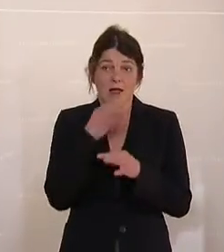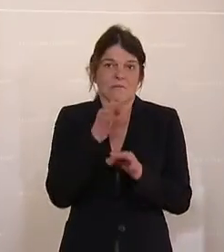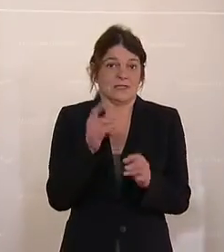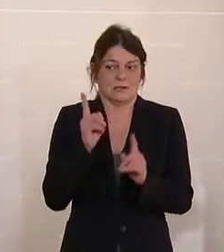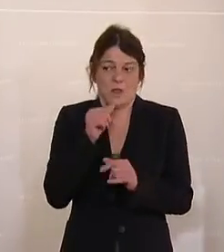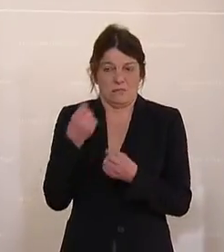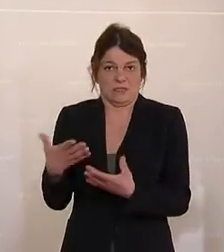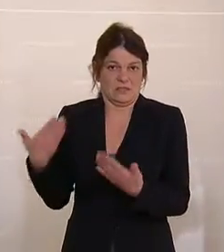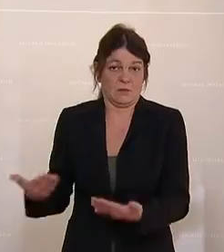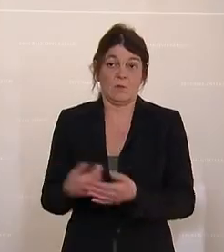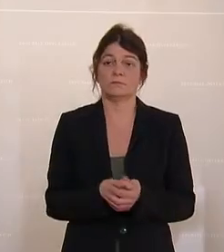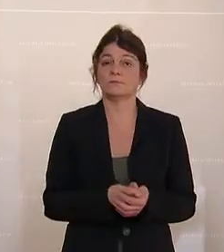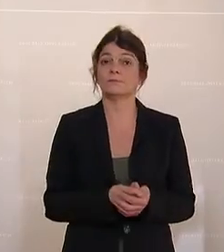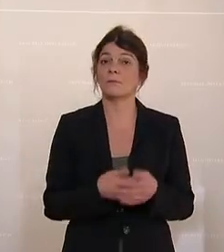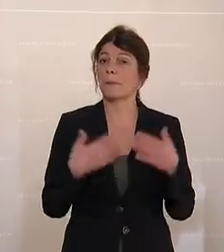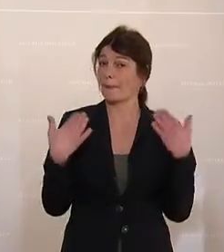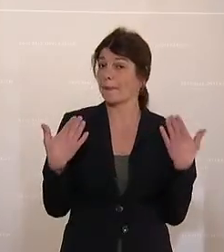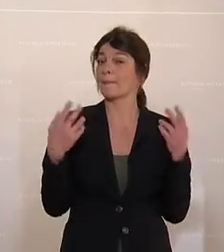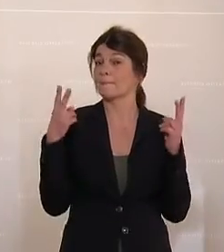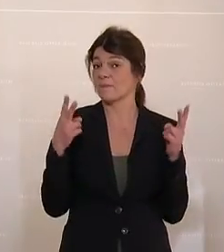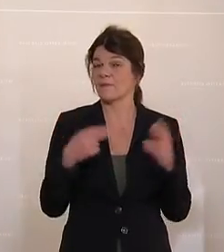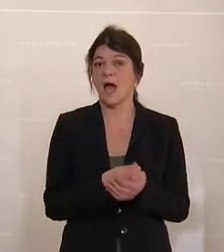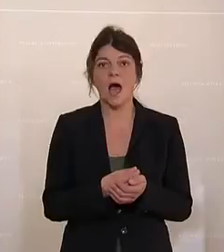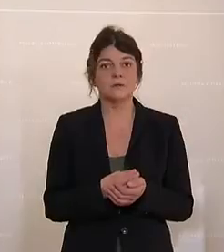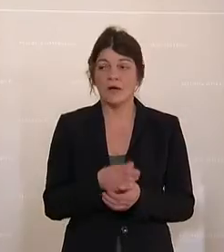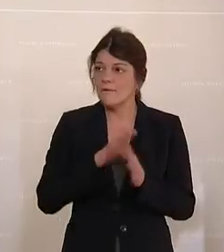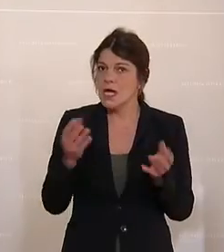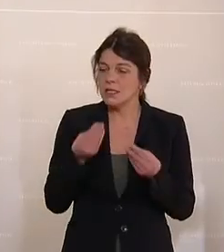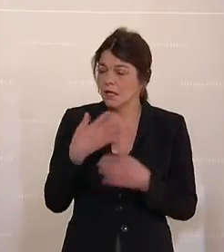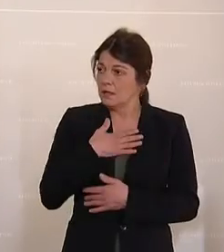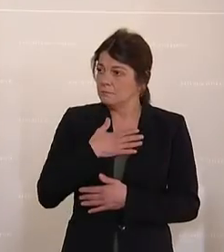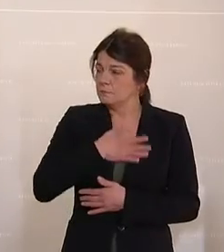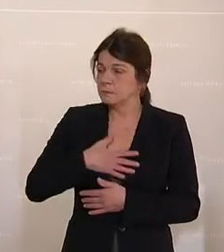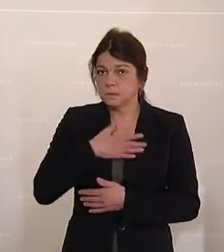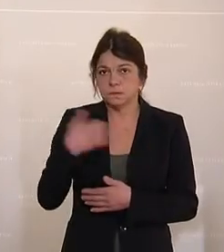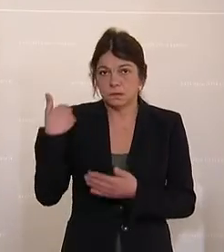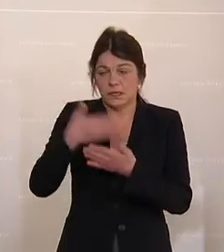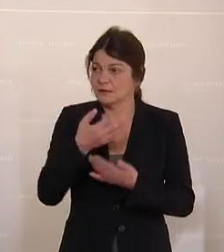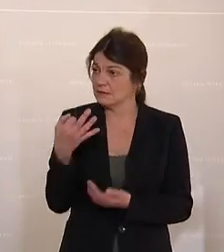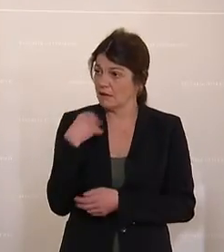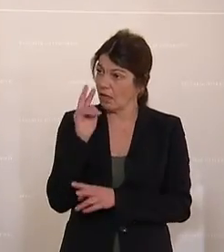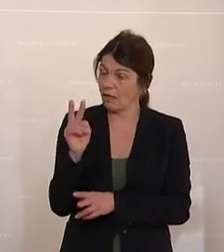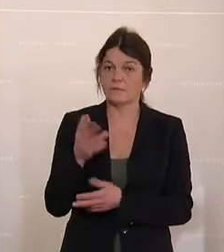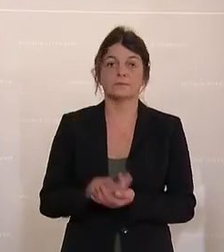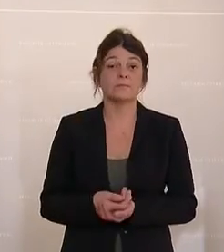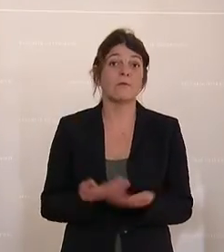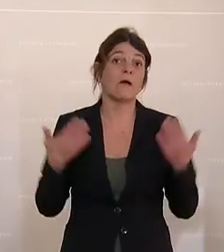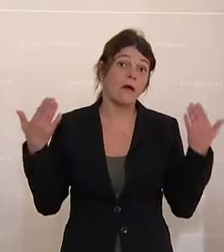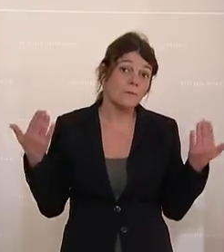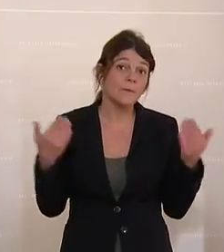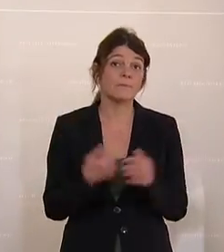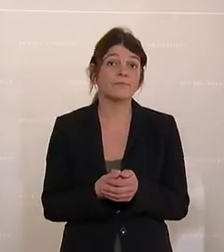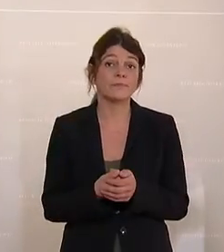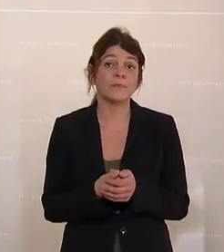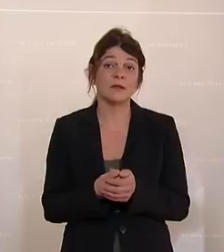wäre. Es hat uns tatsächlich vieles fassungslos gemacht in den letzten Tagen, aber